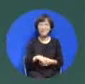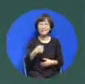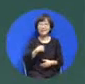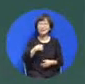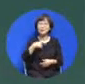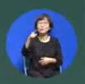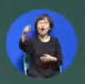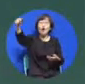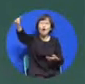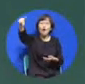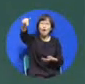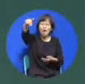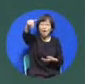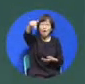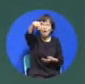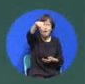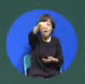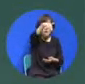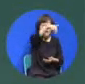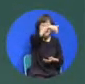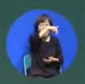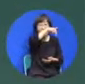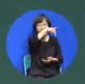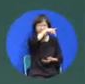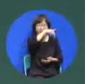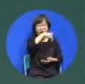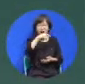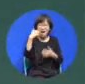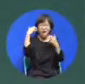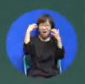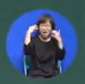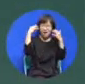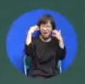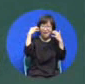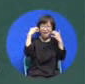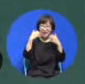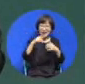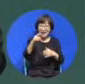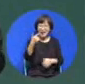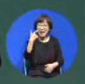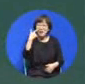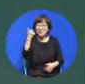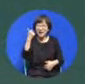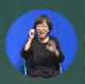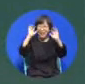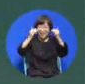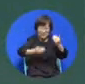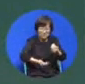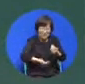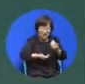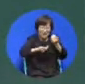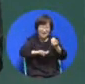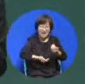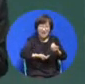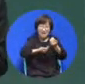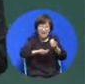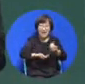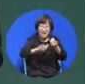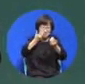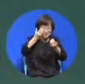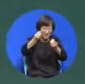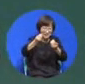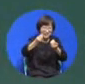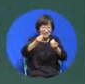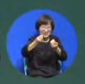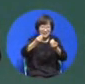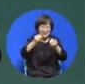보니까 막 더운데 애기 아빠가 아이를 이렇게 안고 있더라고요. As I was entering into the sanctuary,